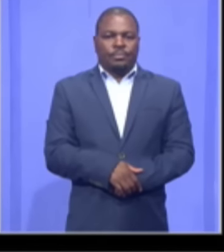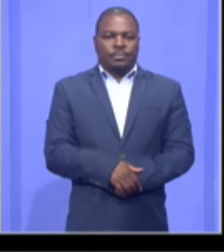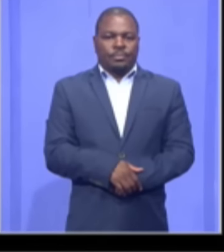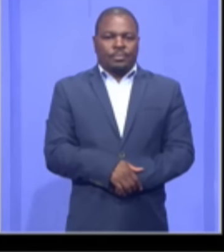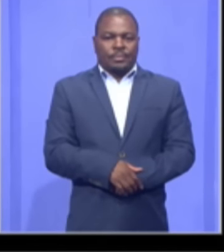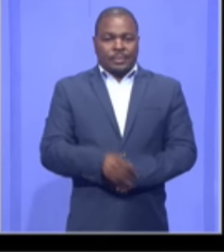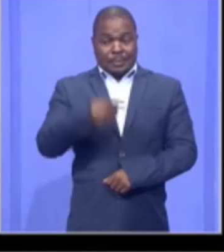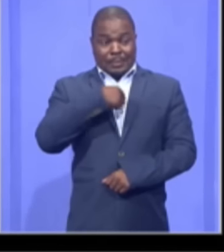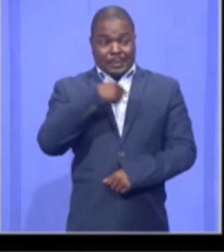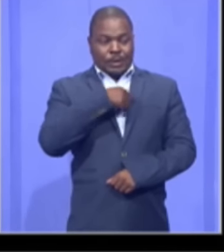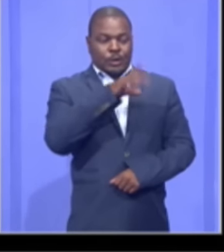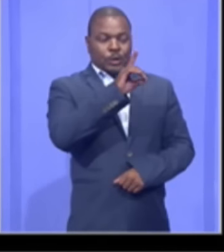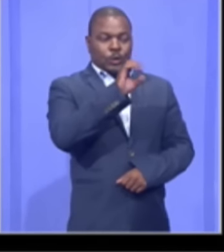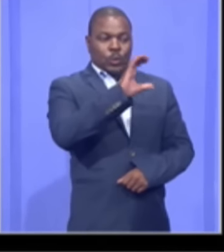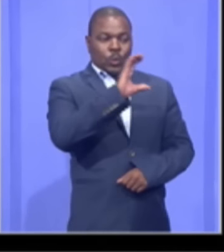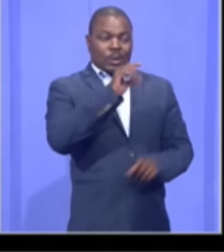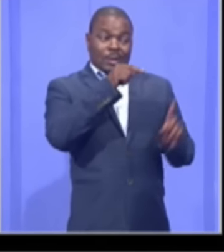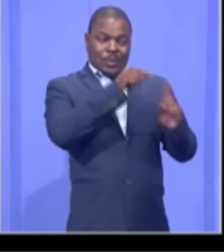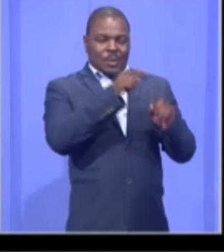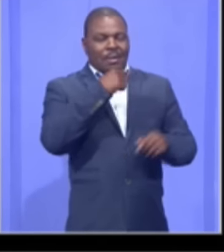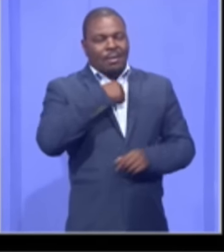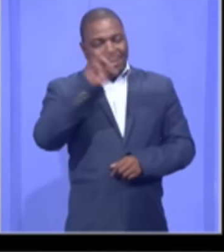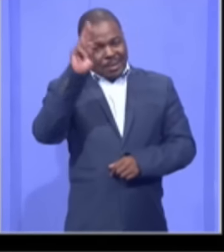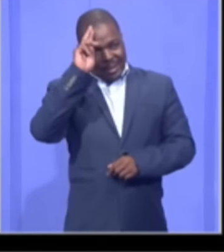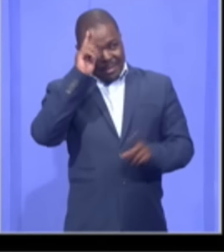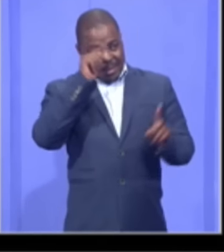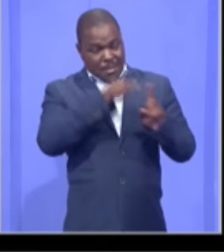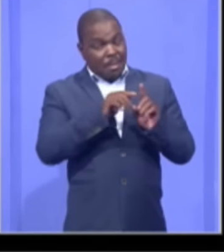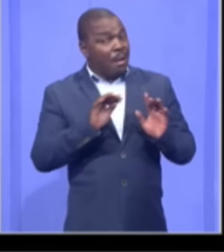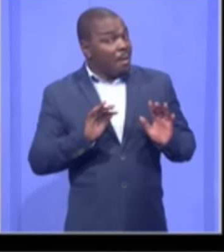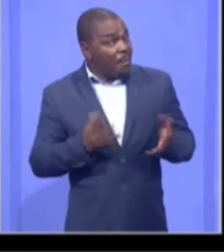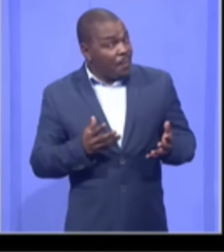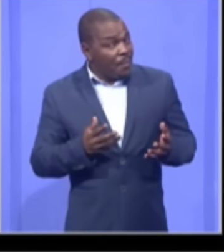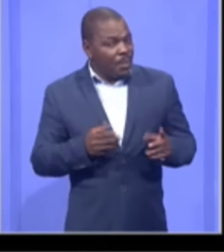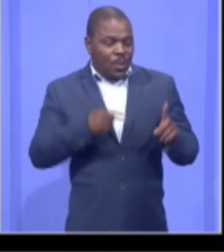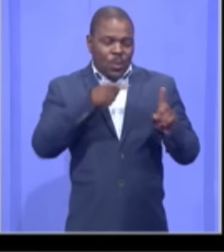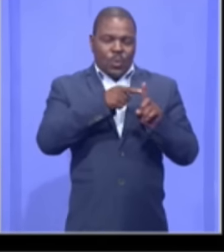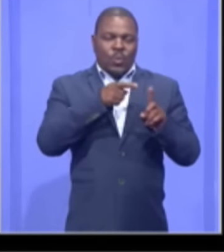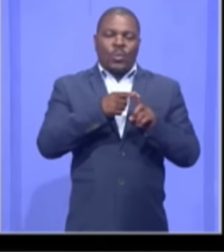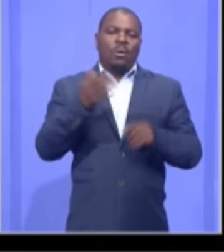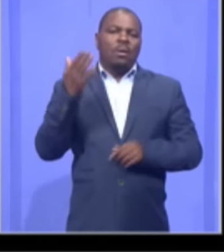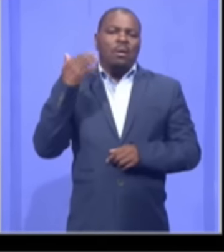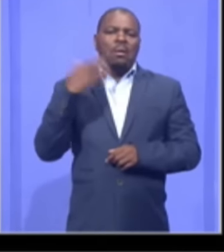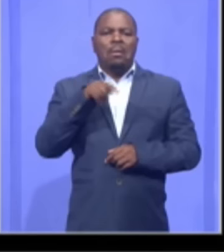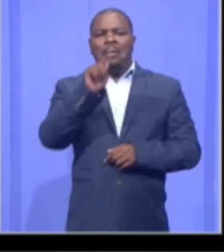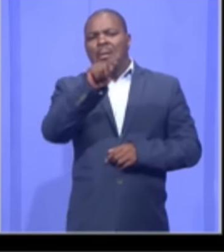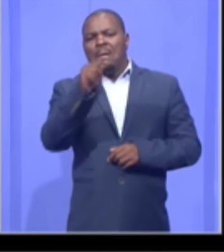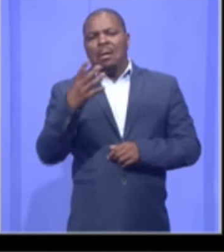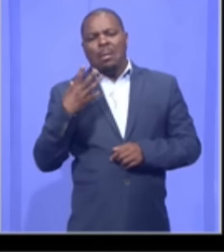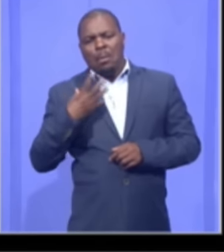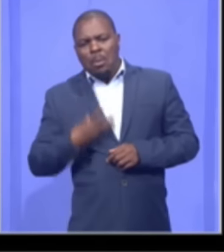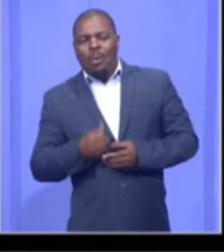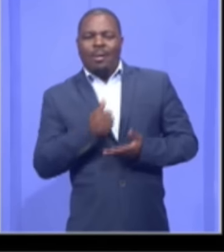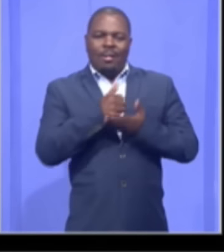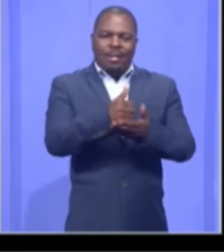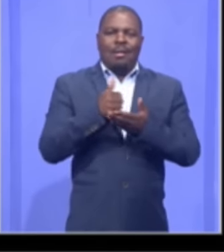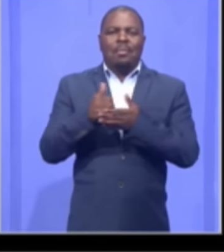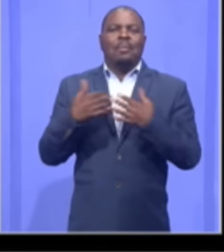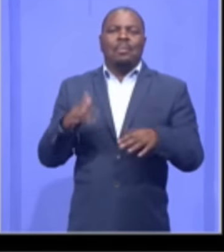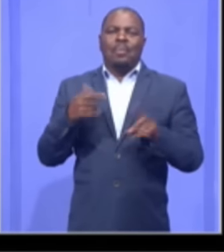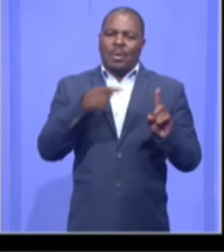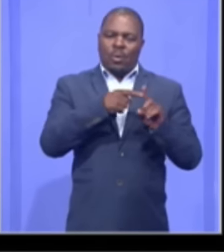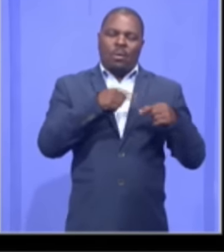Nna Doc Shebeleza ke mo hopola ka hore hothi ona thusa batho ba kujwana di mahetleng haholo.